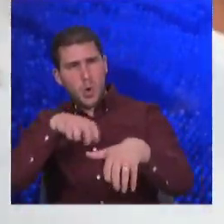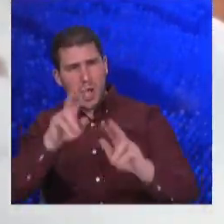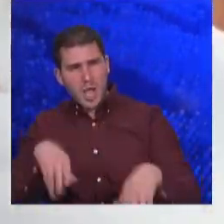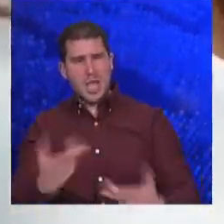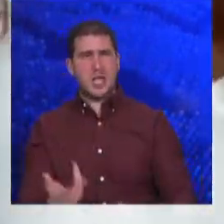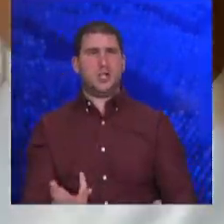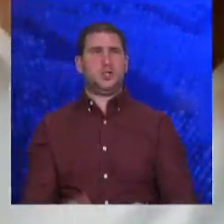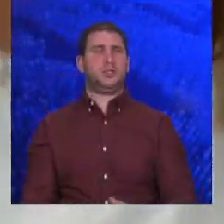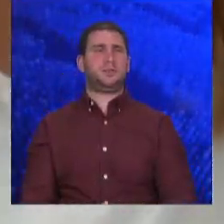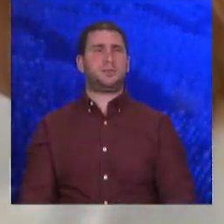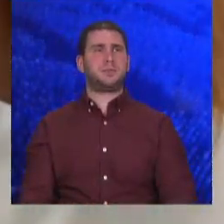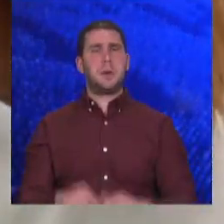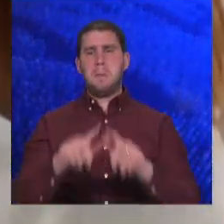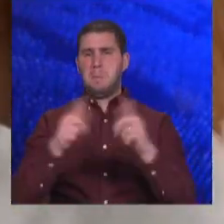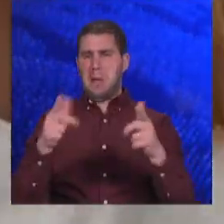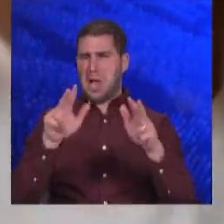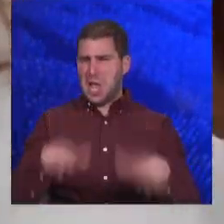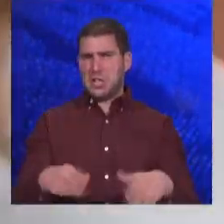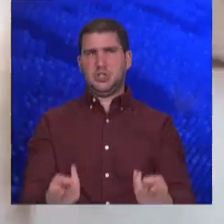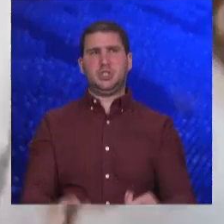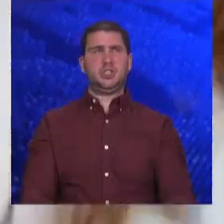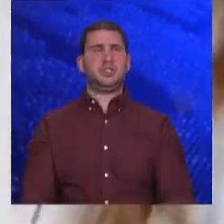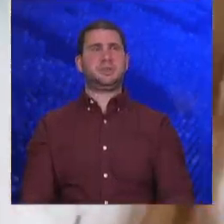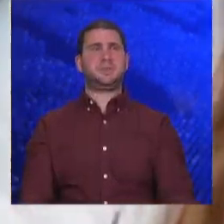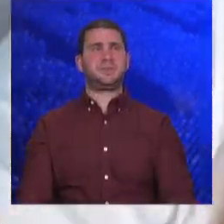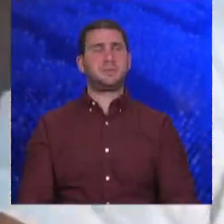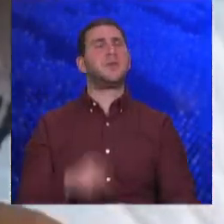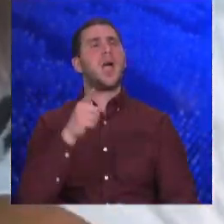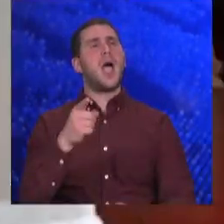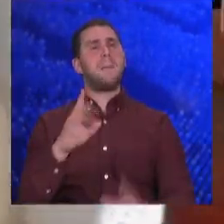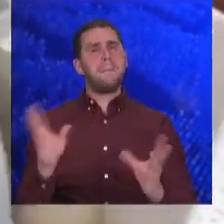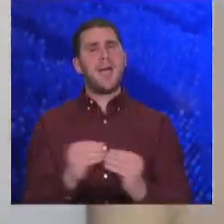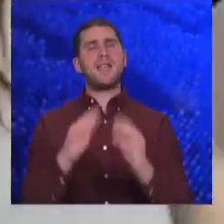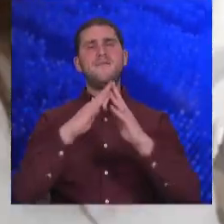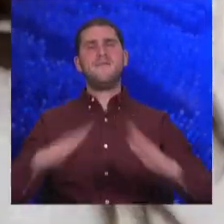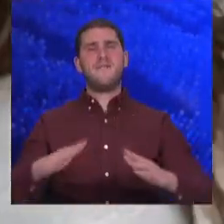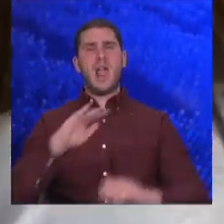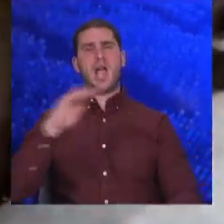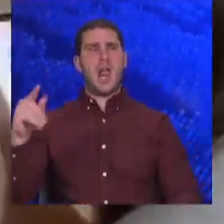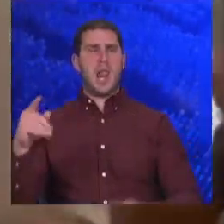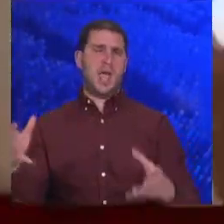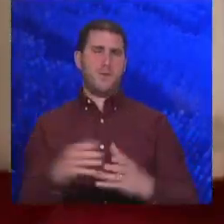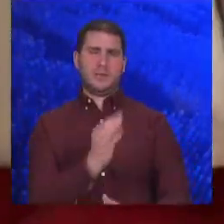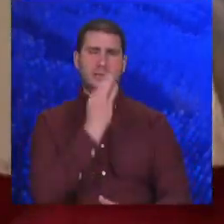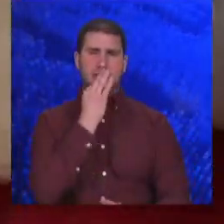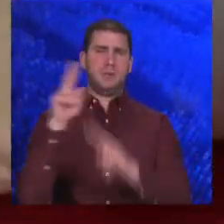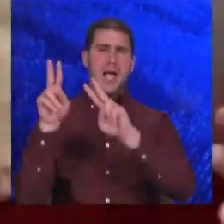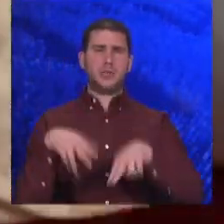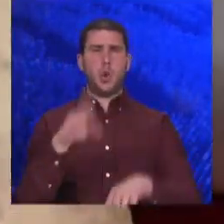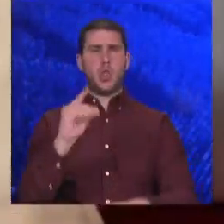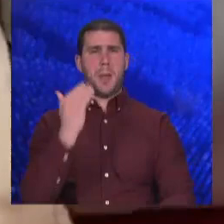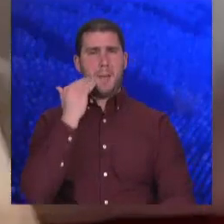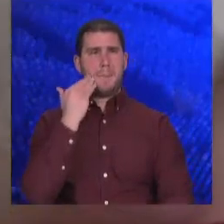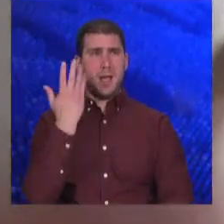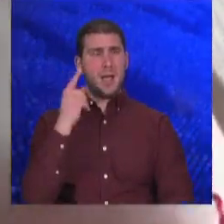יש לנו פה סנוקר. יש לנו פה בריכה. בריכה. הם מבלים יחד בווילה בגליל. חבורת צעירים ששבו מדרום אמריקה